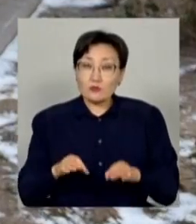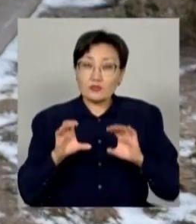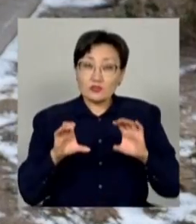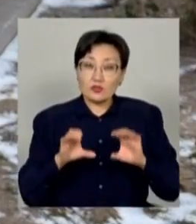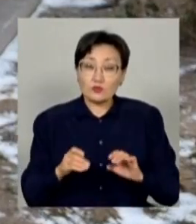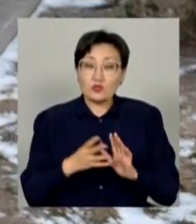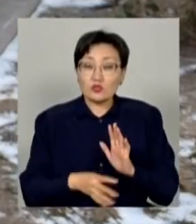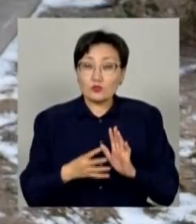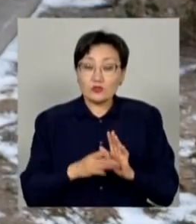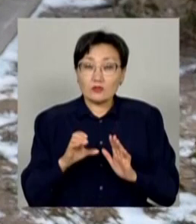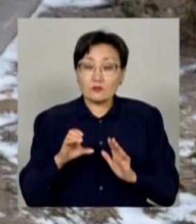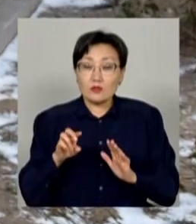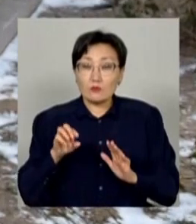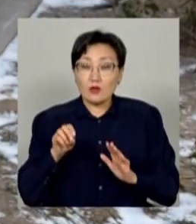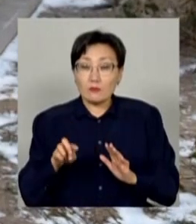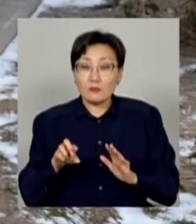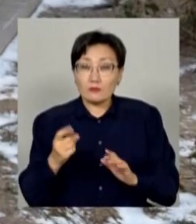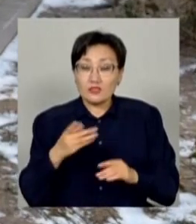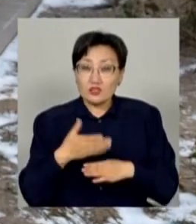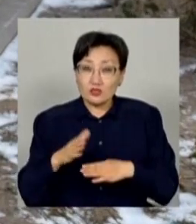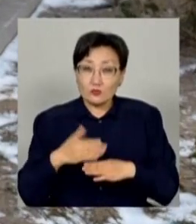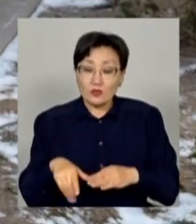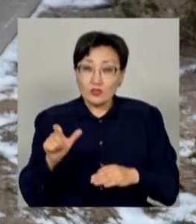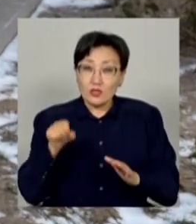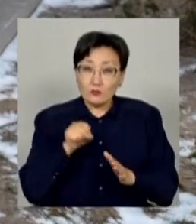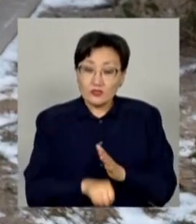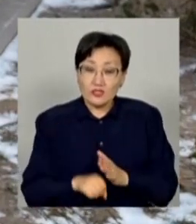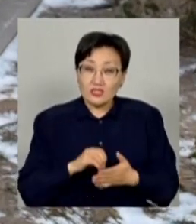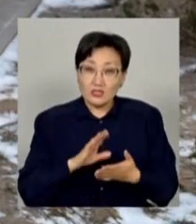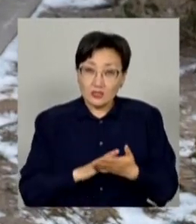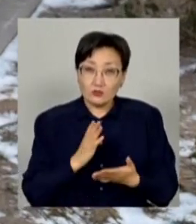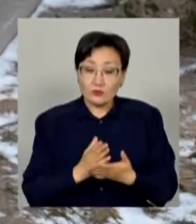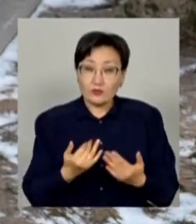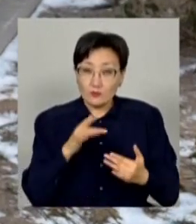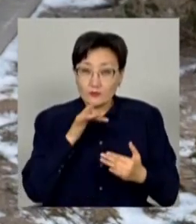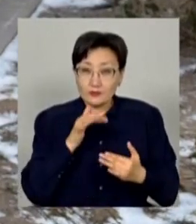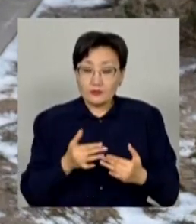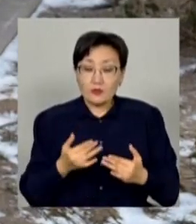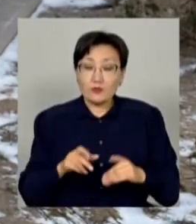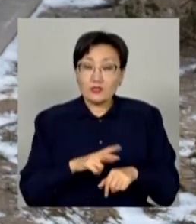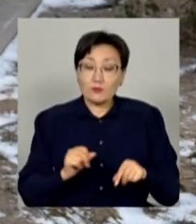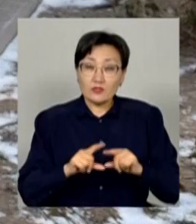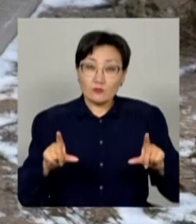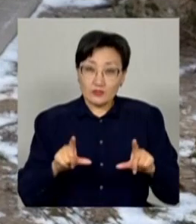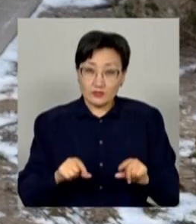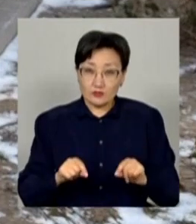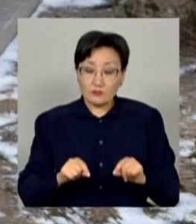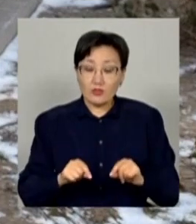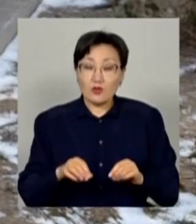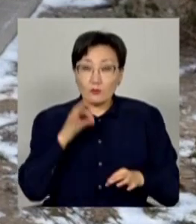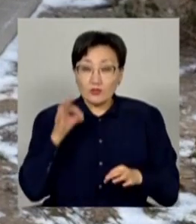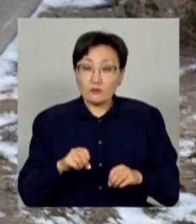кодексінің 99-шы бабының 1-ші бөлігі, яғни адам өлтіру бойынша тіркелді. Қазіргі уақытта полиция департаментінің